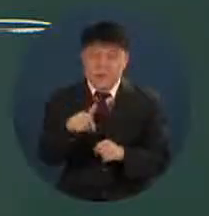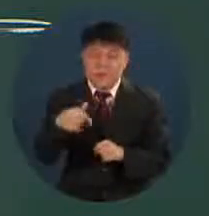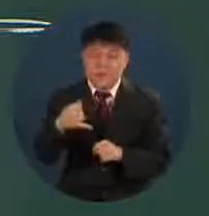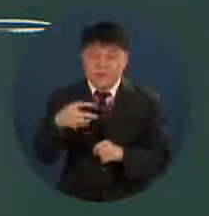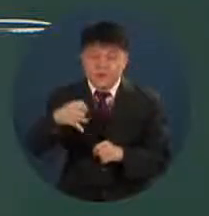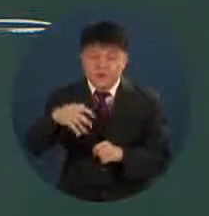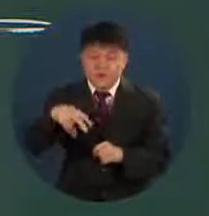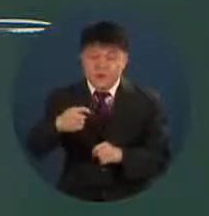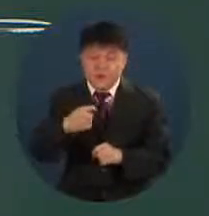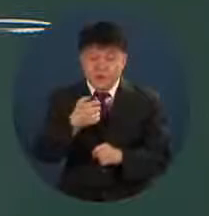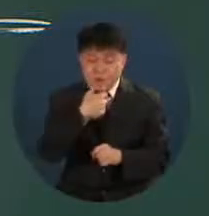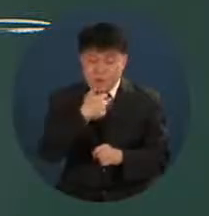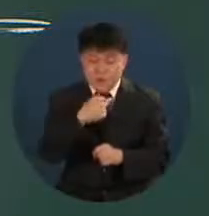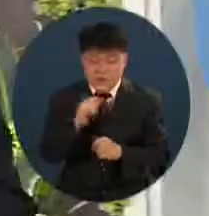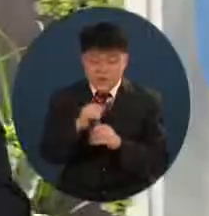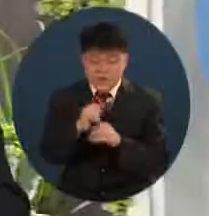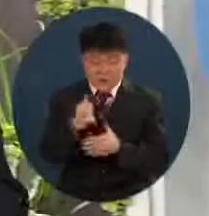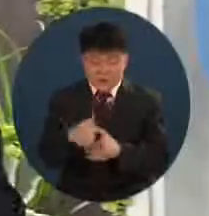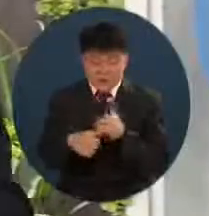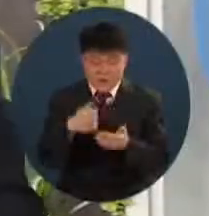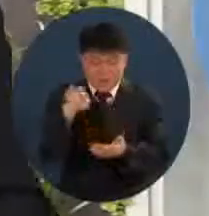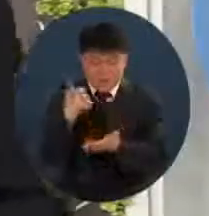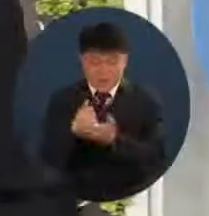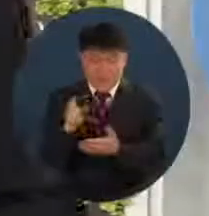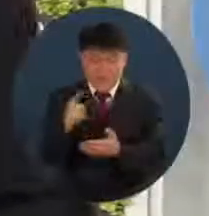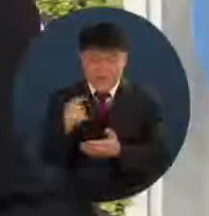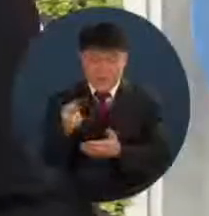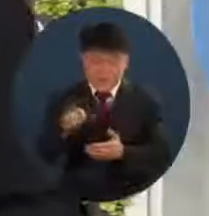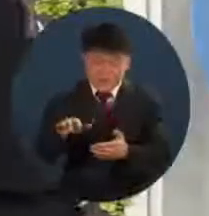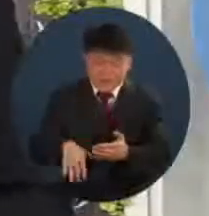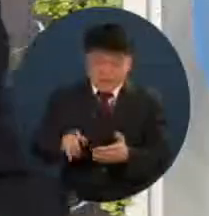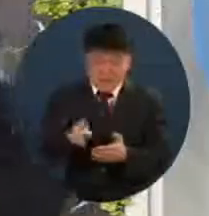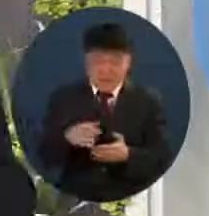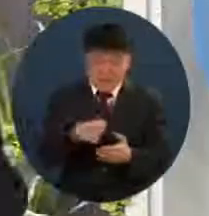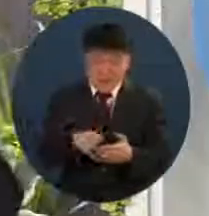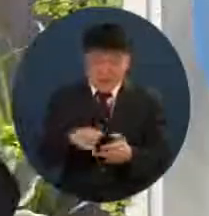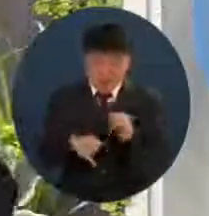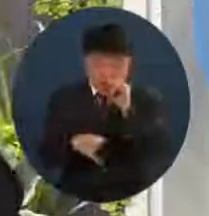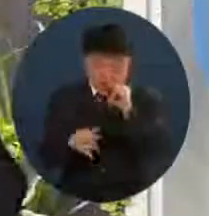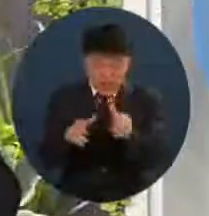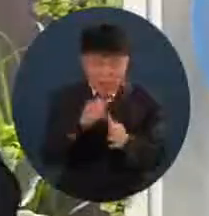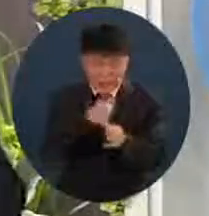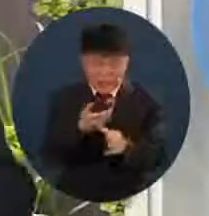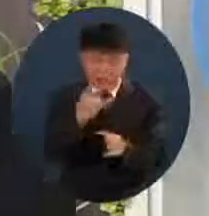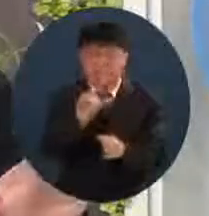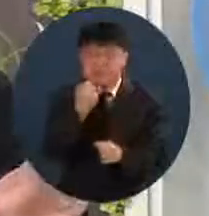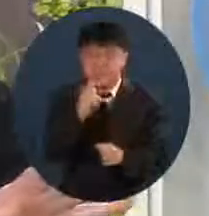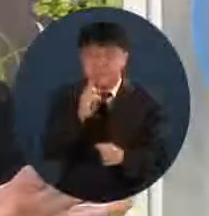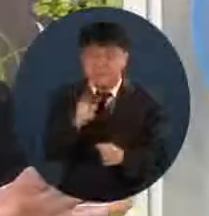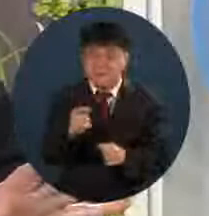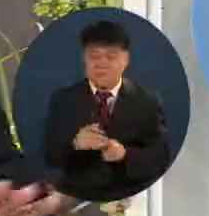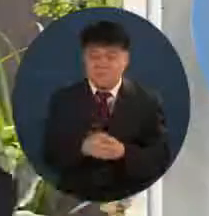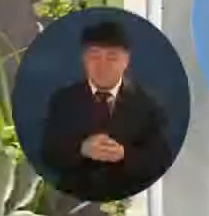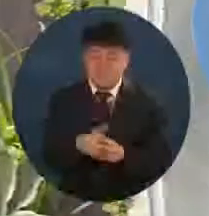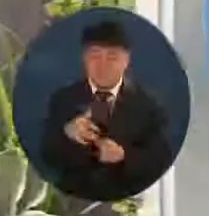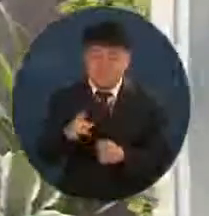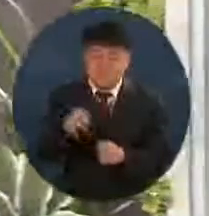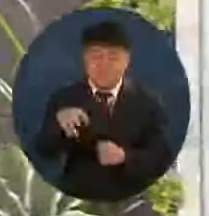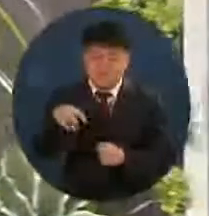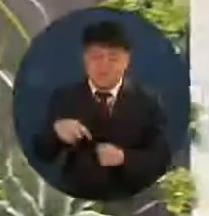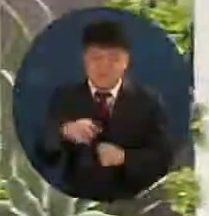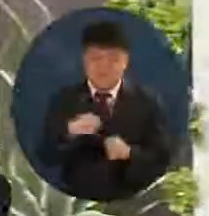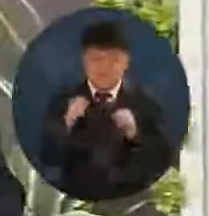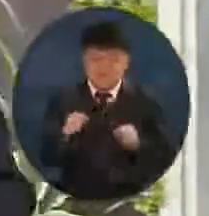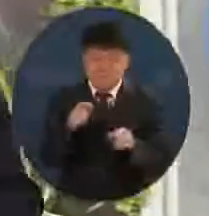로마의 신들은 좀 품격이 낮잖아요. 자식을 낳으면 잡아먹어요. 그 제우스가 자기가 살기 위해서 자기 아버지를 죽입니다. 그런데